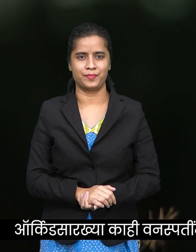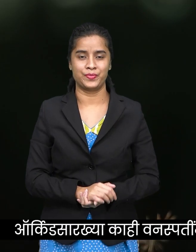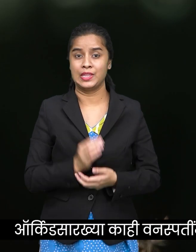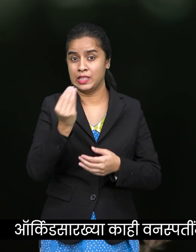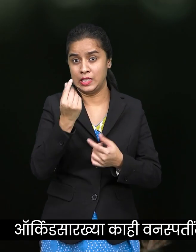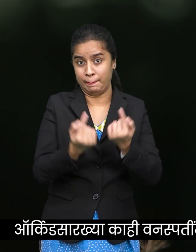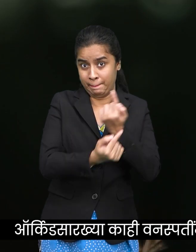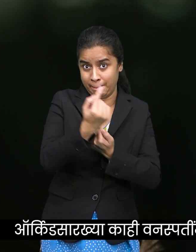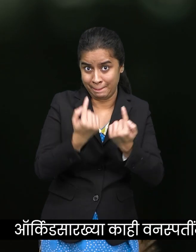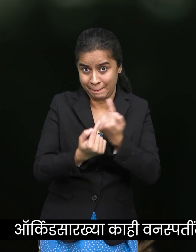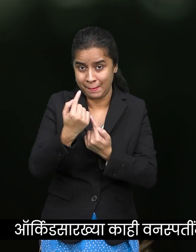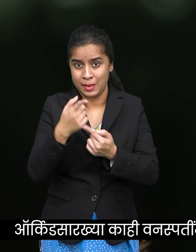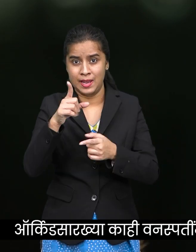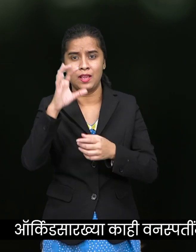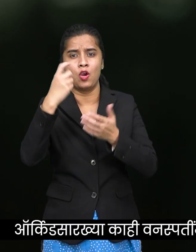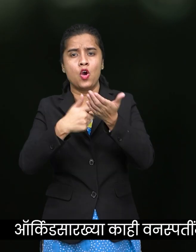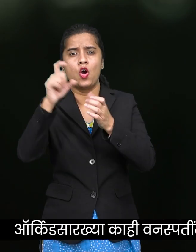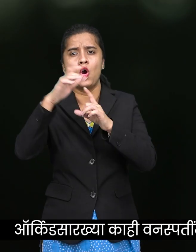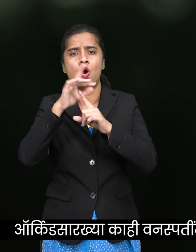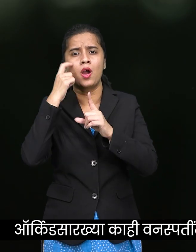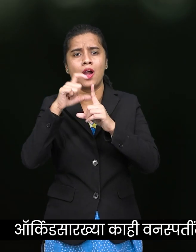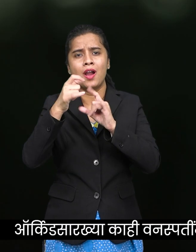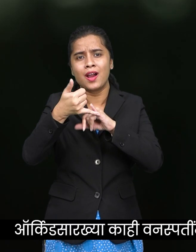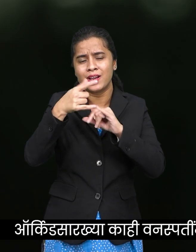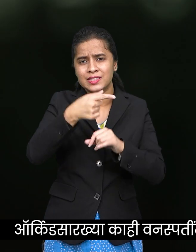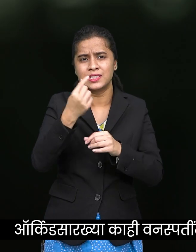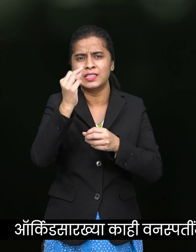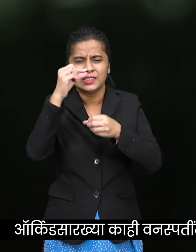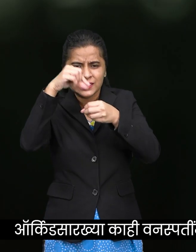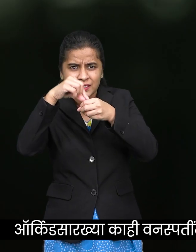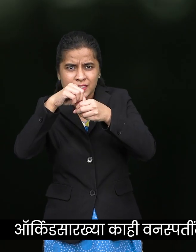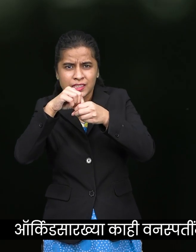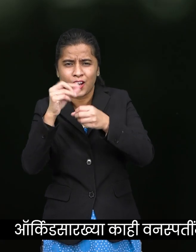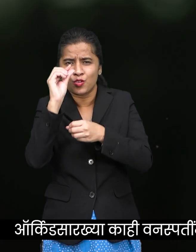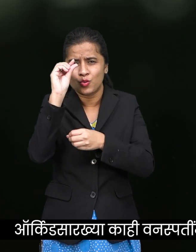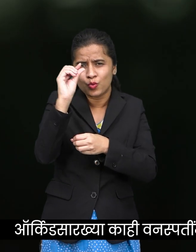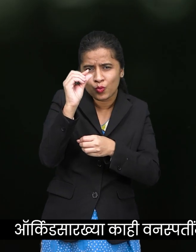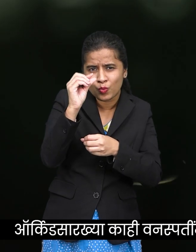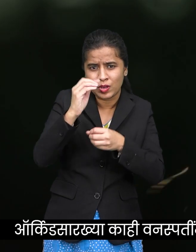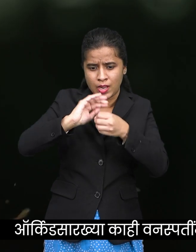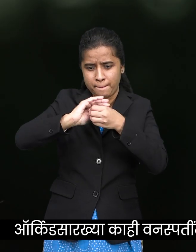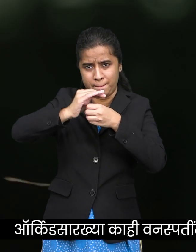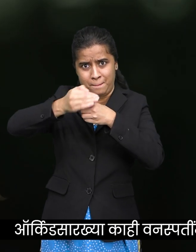ऑर्किड सारख्या काही वनस्पतीमध्ये बिया फुगलेल्या आच्छादनासह असतात.